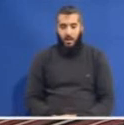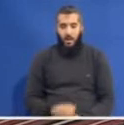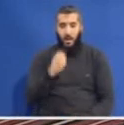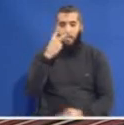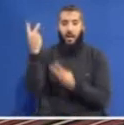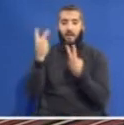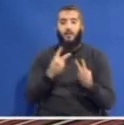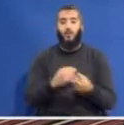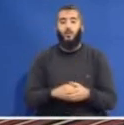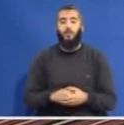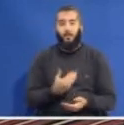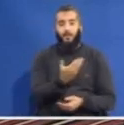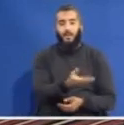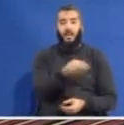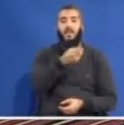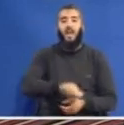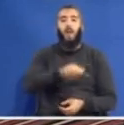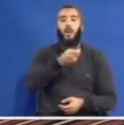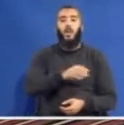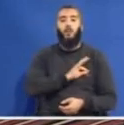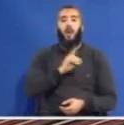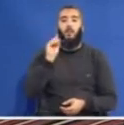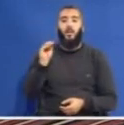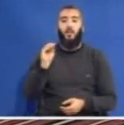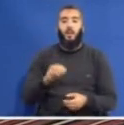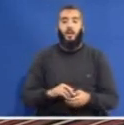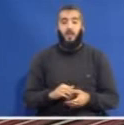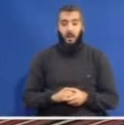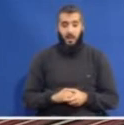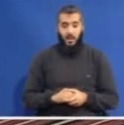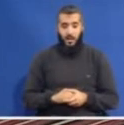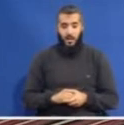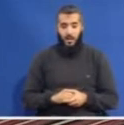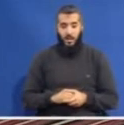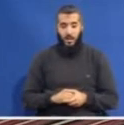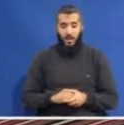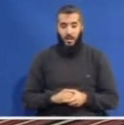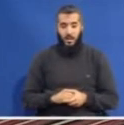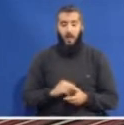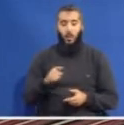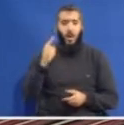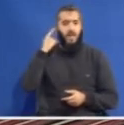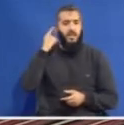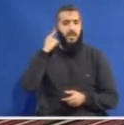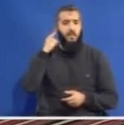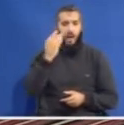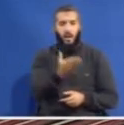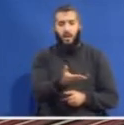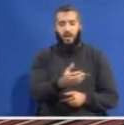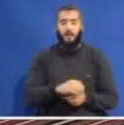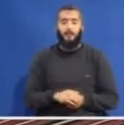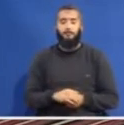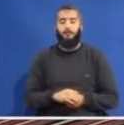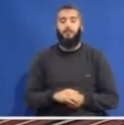الو، السلام عليكم. وعليكم السلام ورحمه الله. نتكلم على رمي سمع فيا شيخ. انا معاك سي